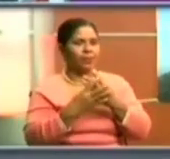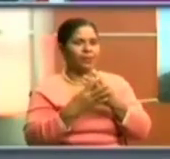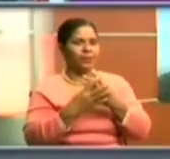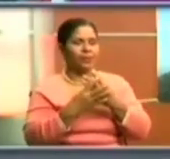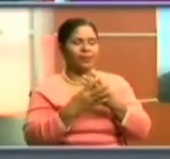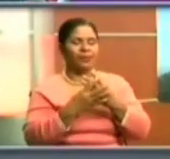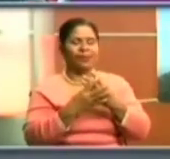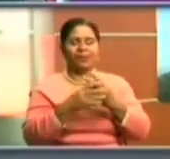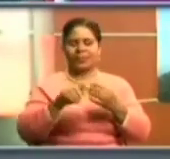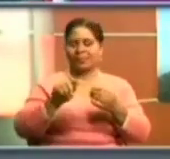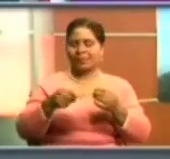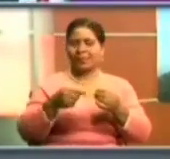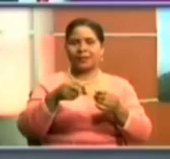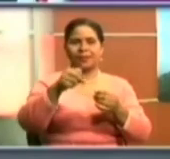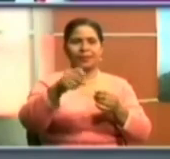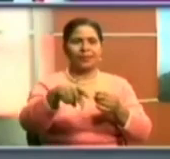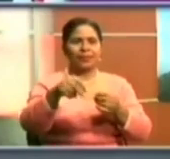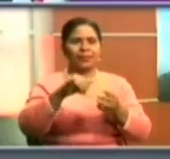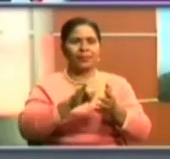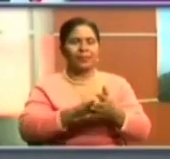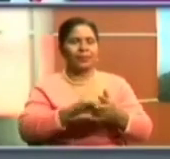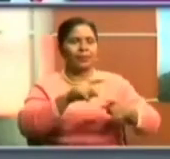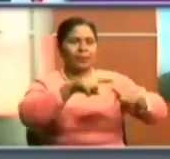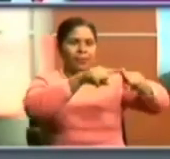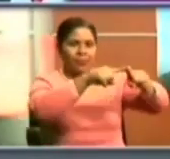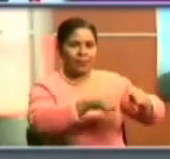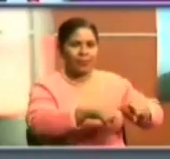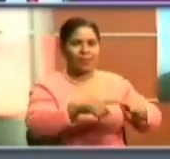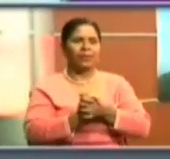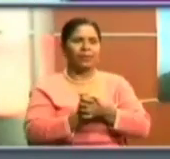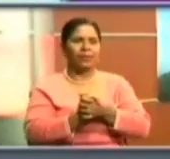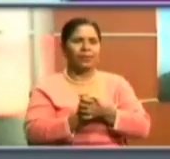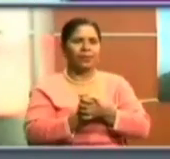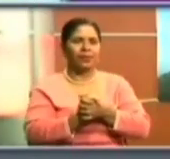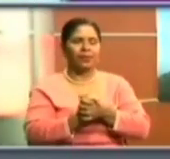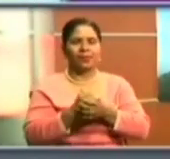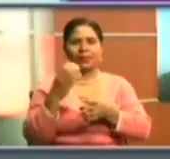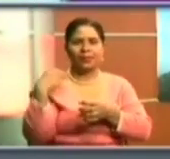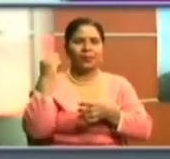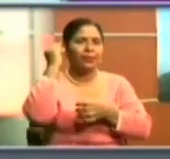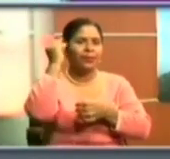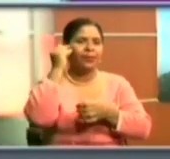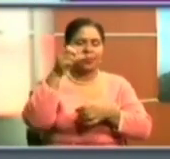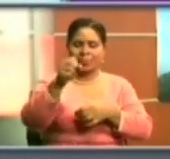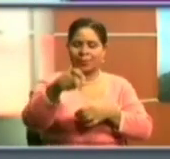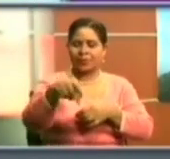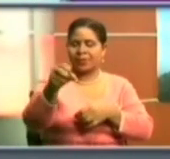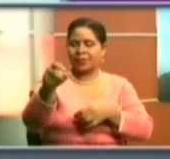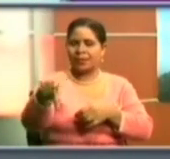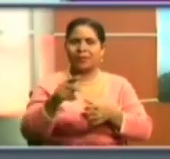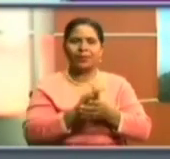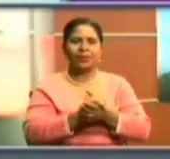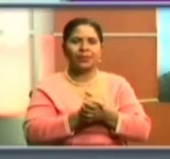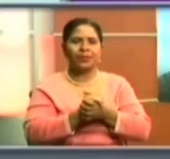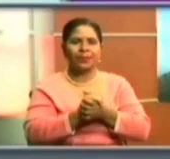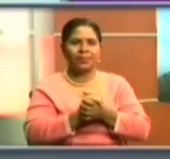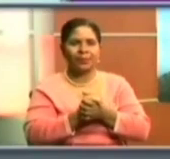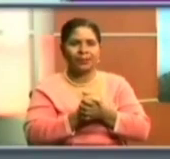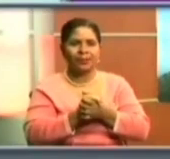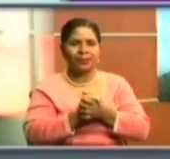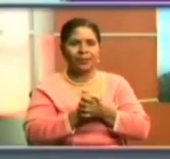guillemets, le pénitencier national dépend du commissaire du gouvernement. Commissaire gouvernement Port-au-Prince, Maître